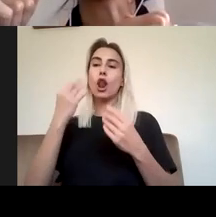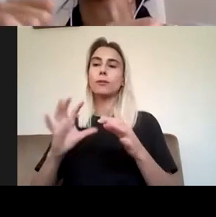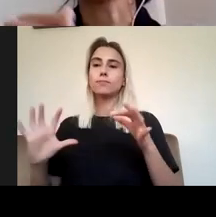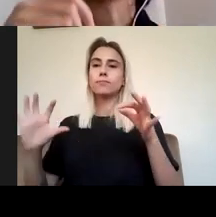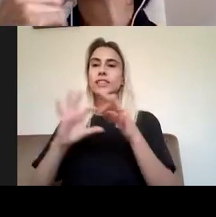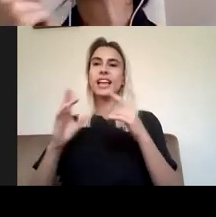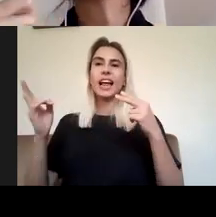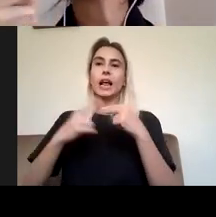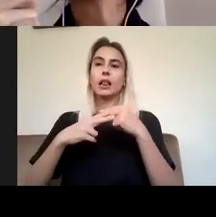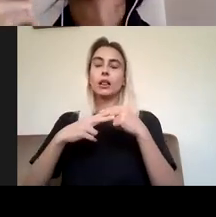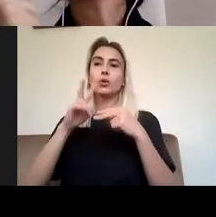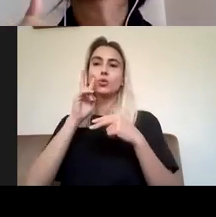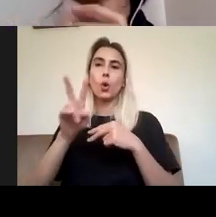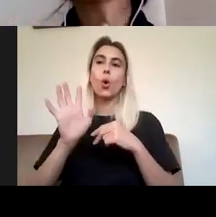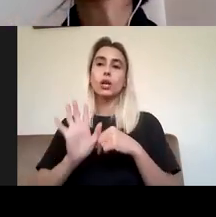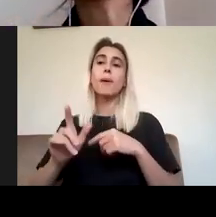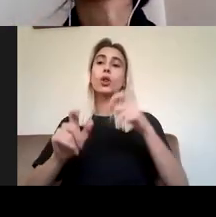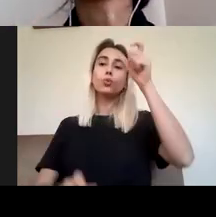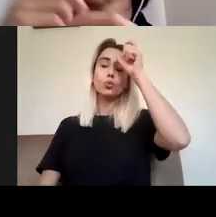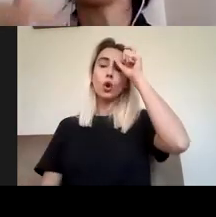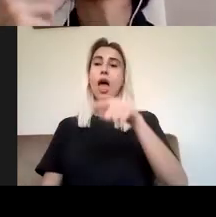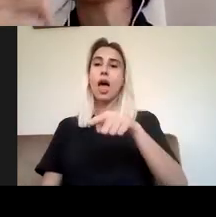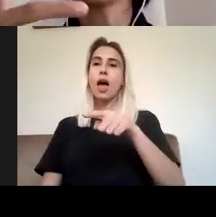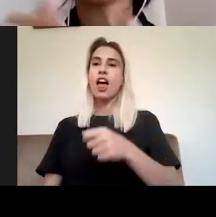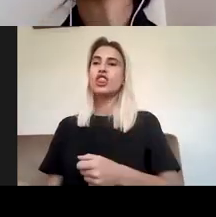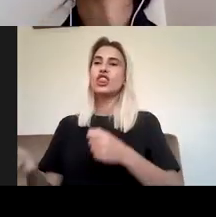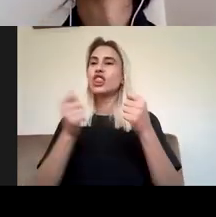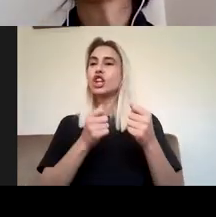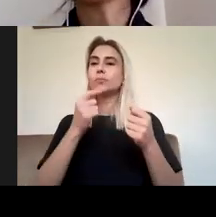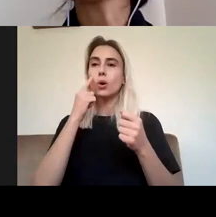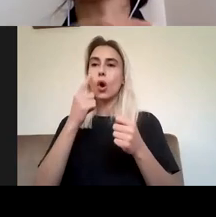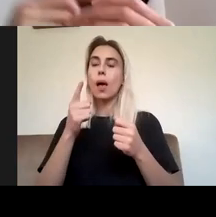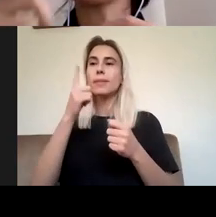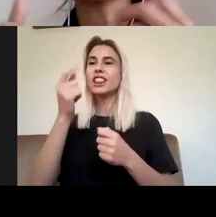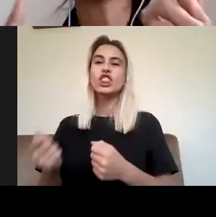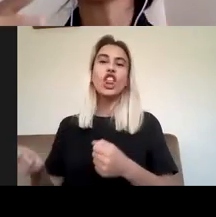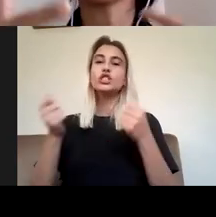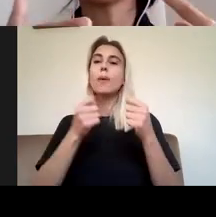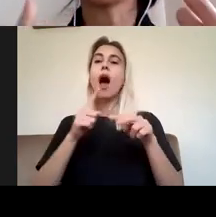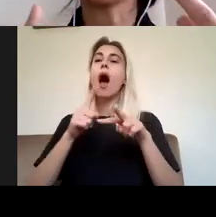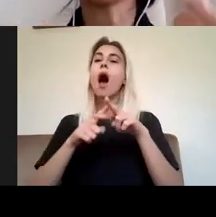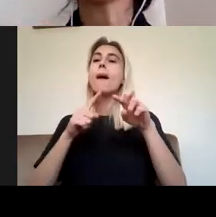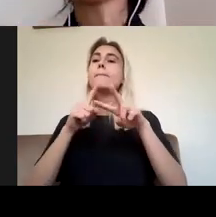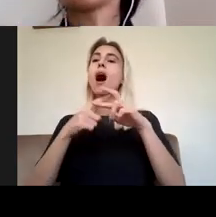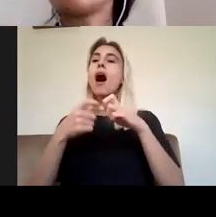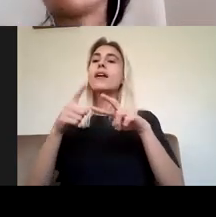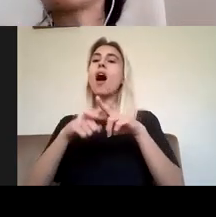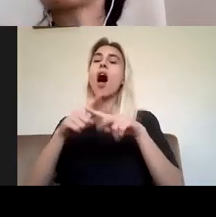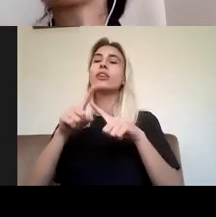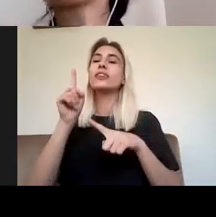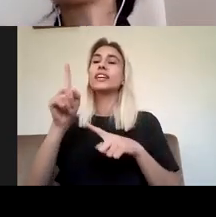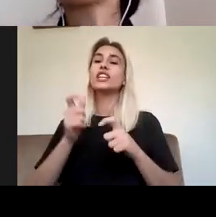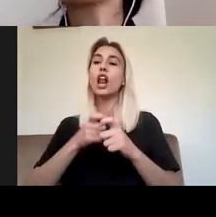de görüyoruz. Ama Türkiye taşıma aparatını uygun görüp bir taşıma aparatı geliştirilmesine yönelik